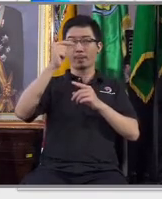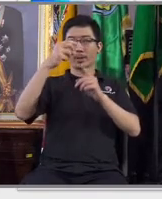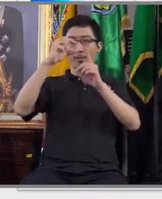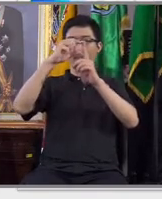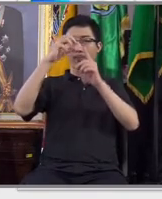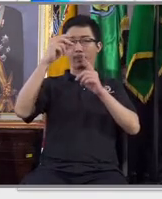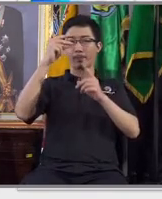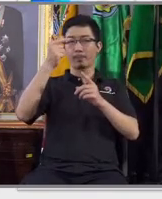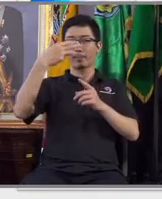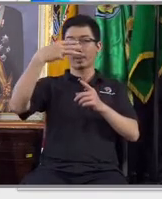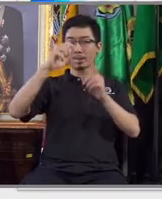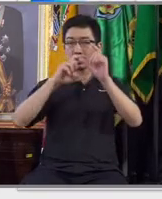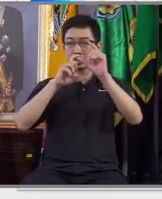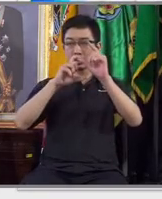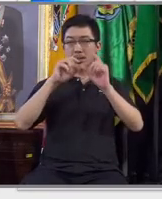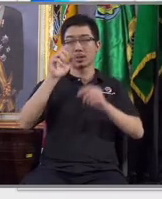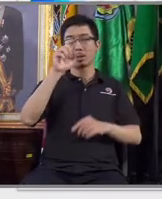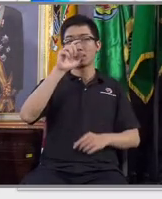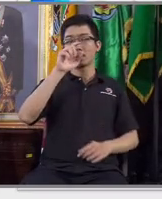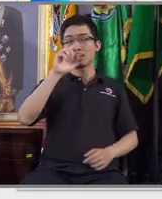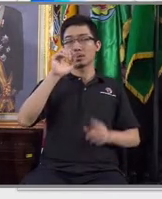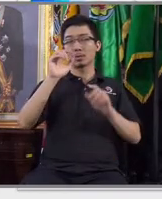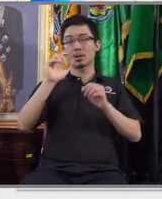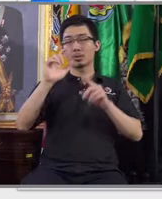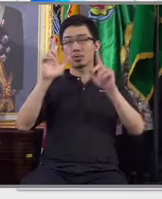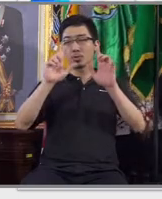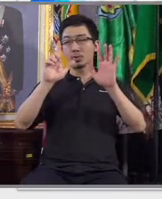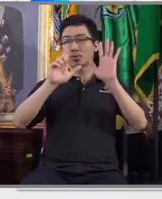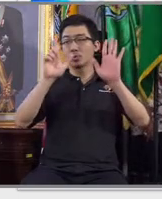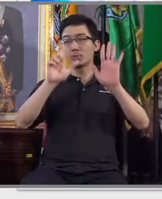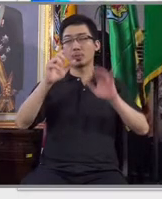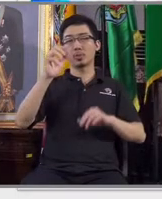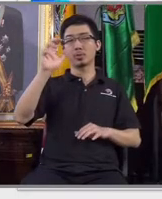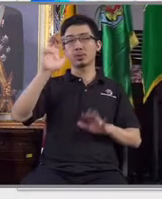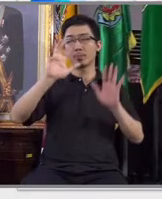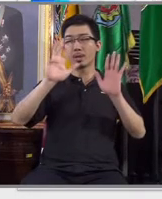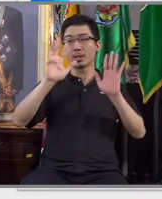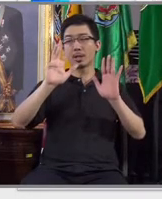disebut orang-orang dan seluruh masyarakat Kali Tuntang, tapi